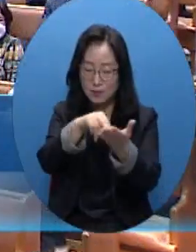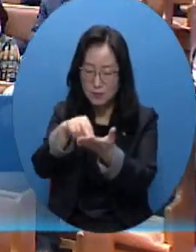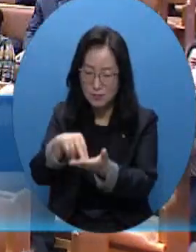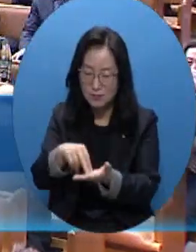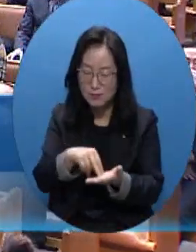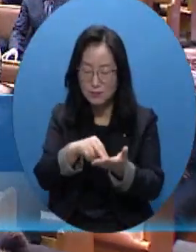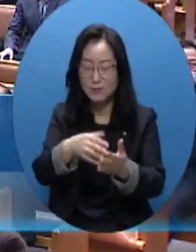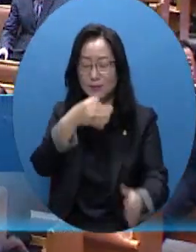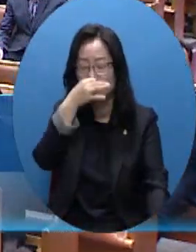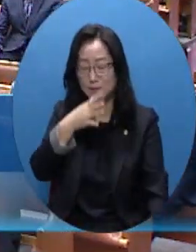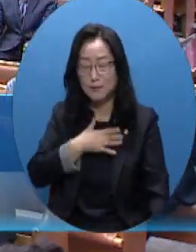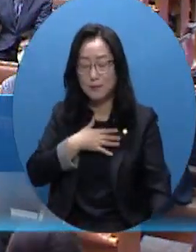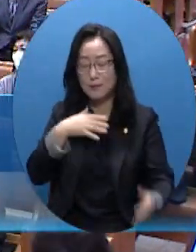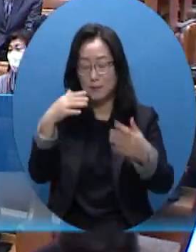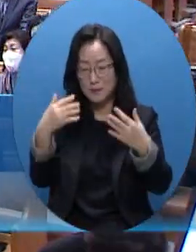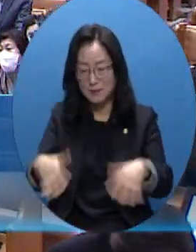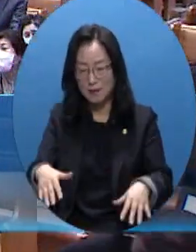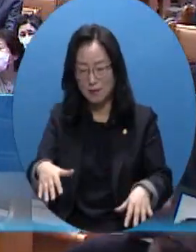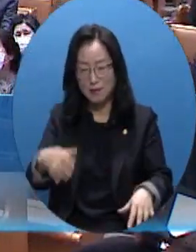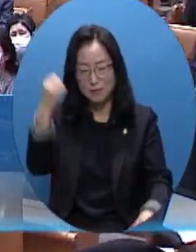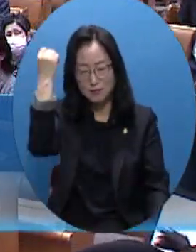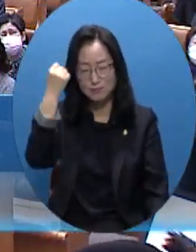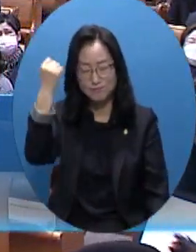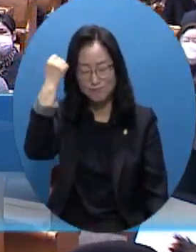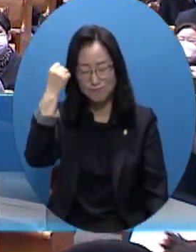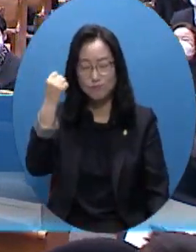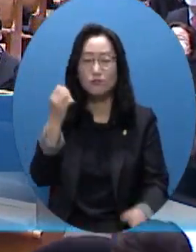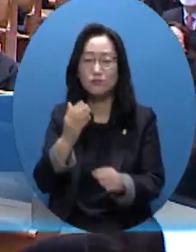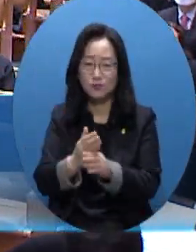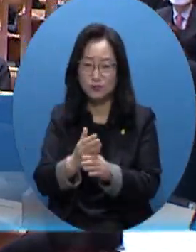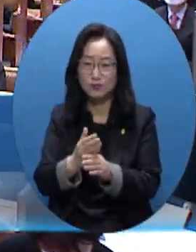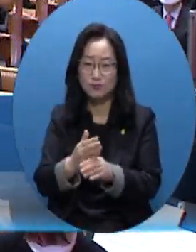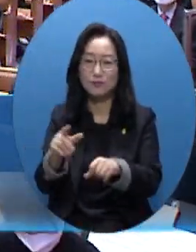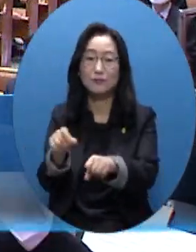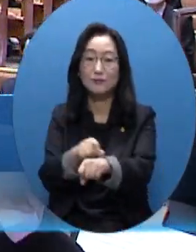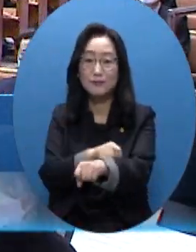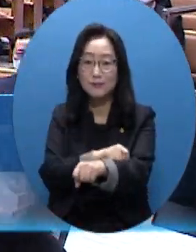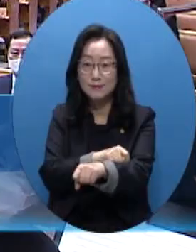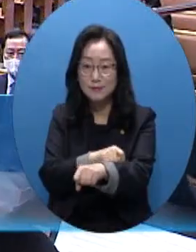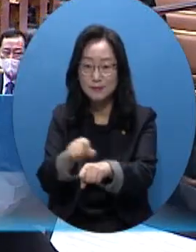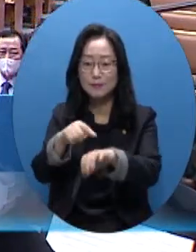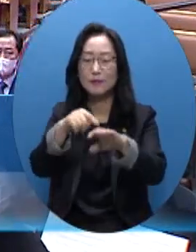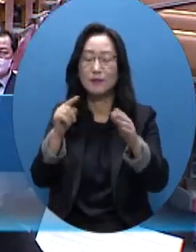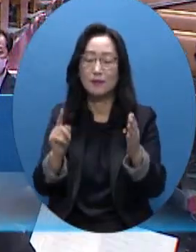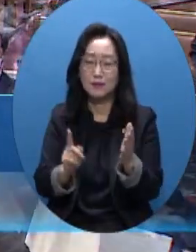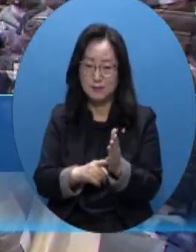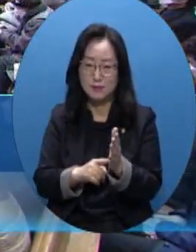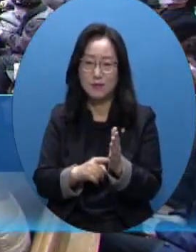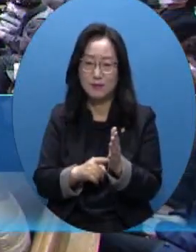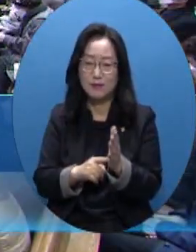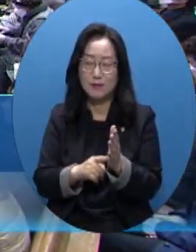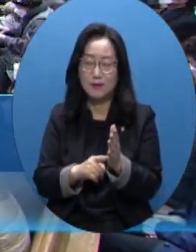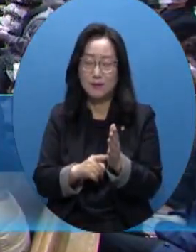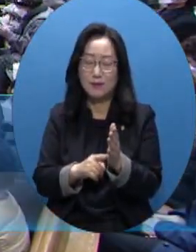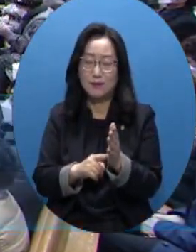힘들고 지친 인생을 살아가고 있습니다 그리 마음이 한없이